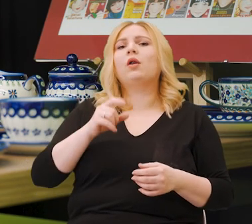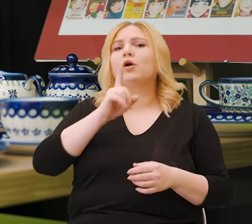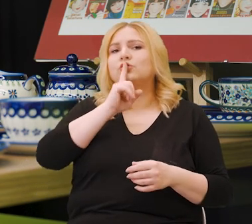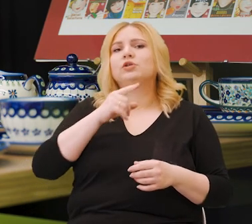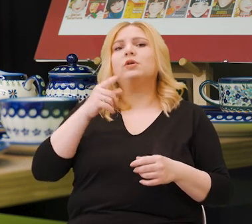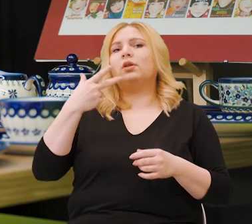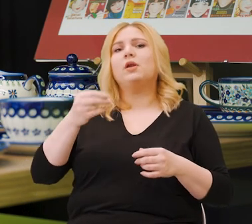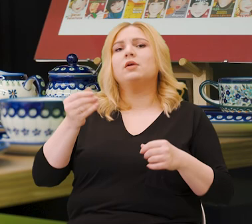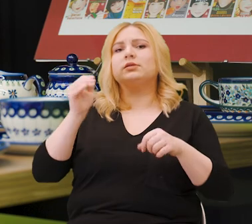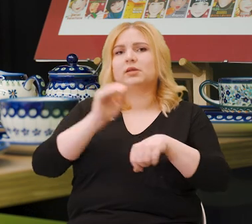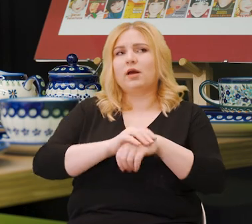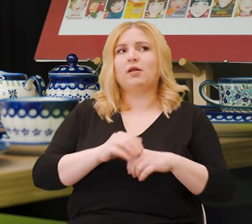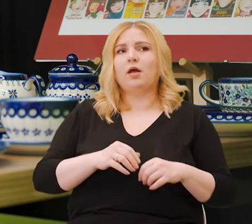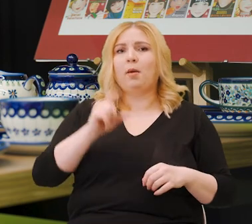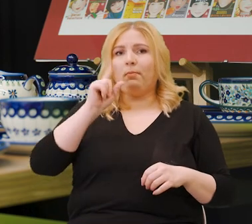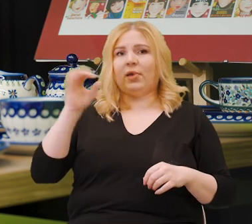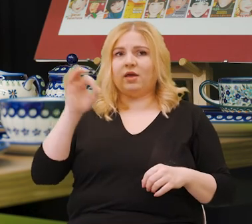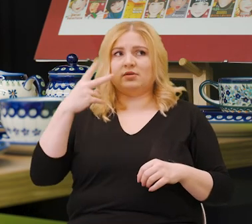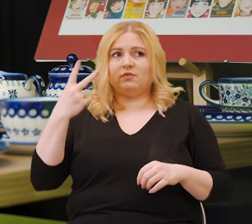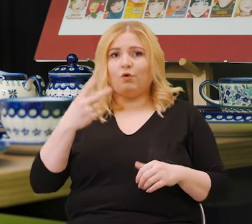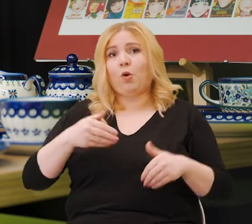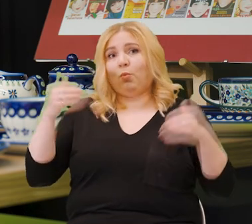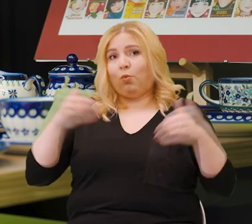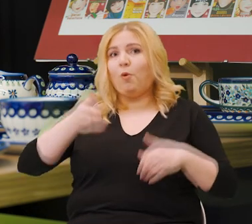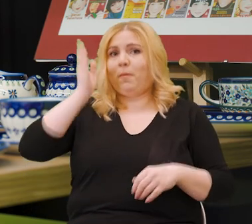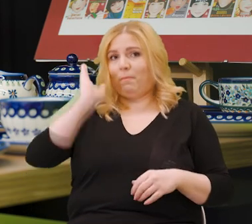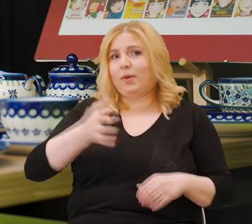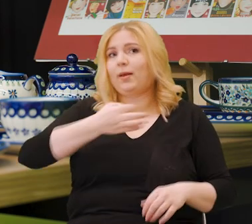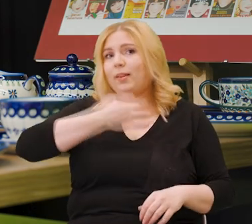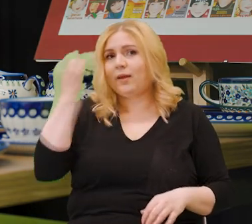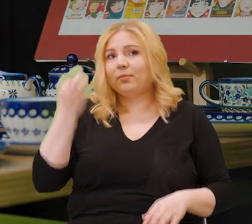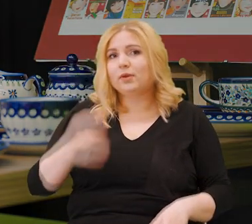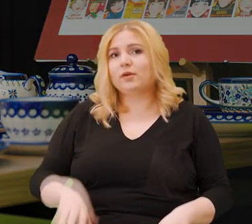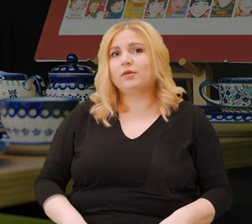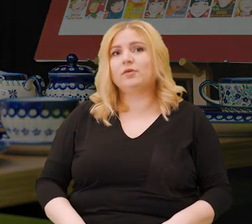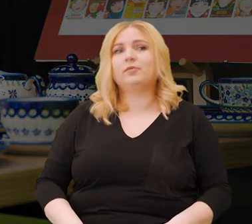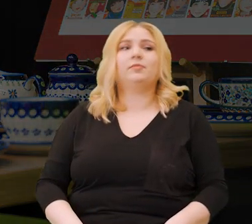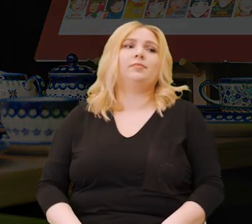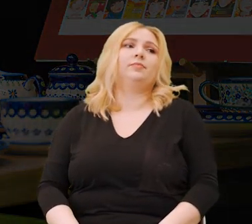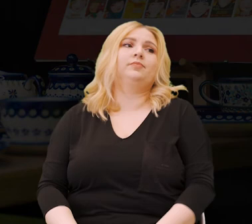zasięgiem. PS2. Może więc idzie ku lepszemu?